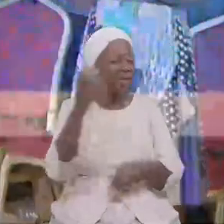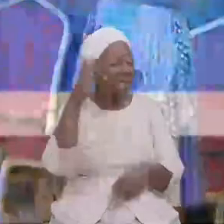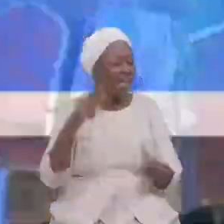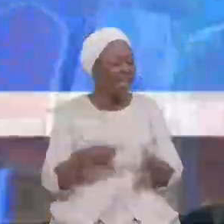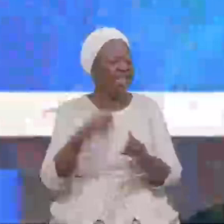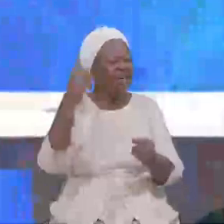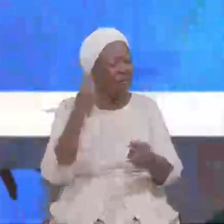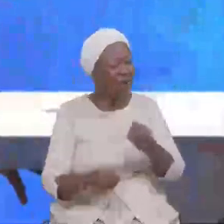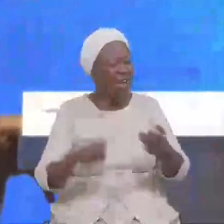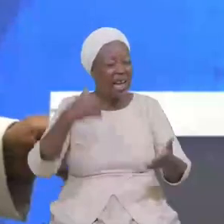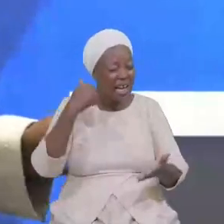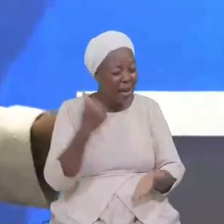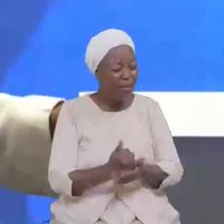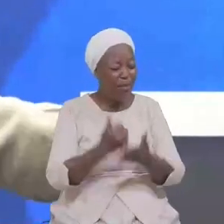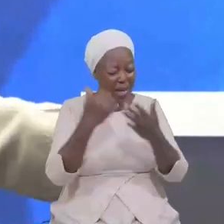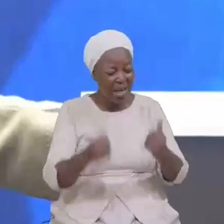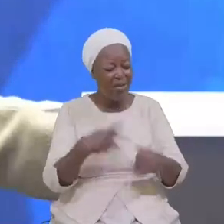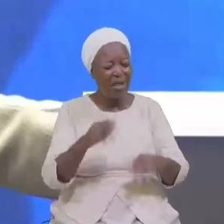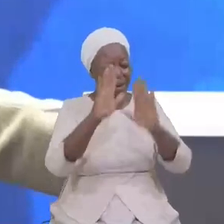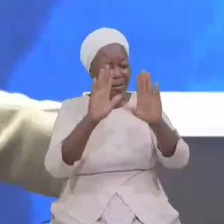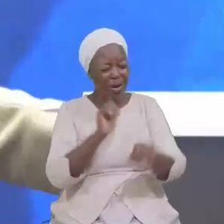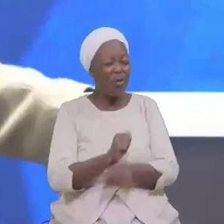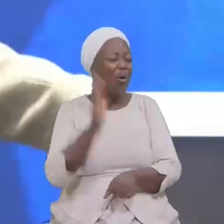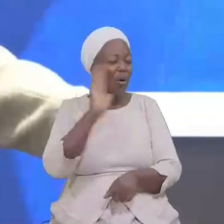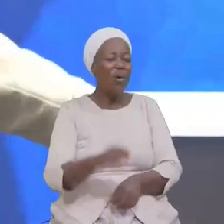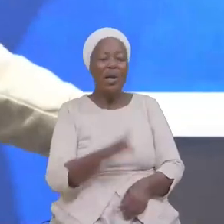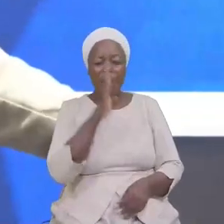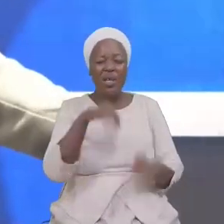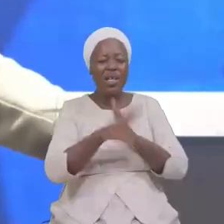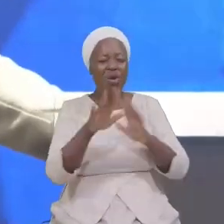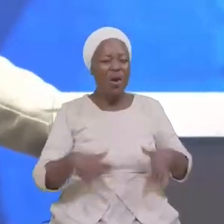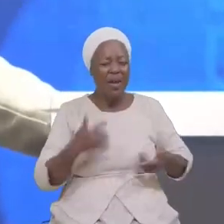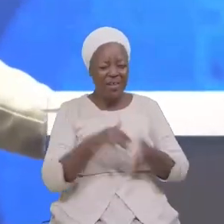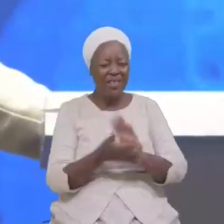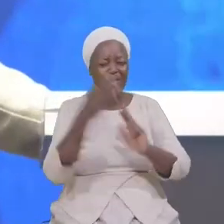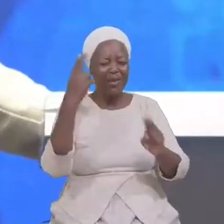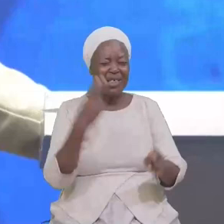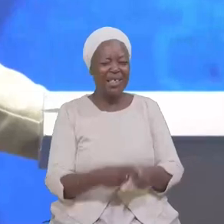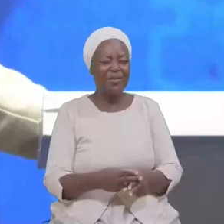amen maintenant, le miracle sera dans ta vie.